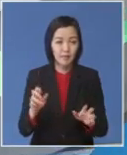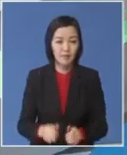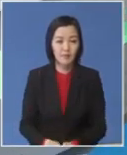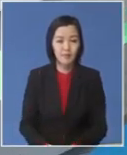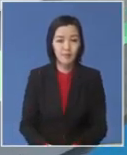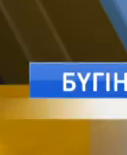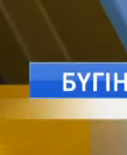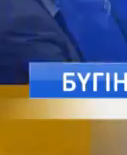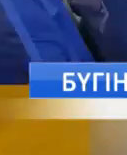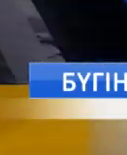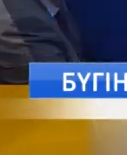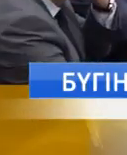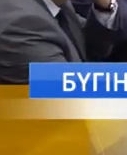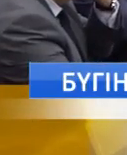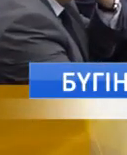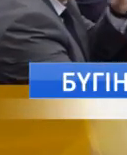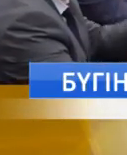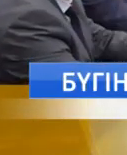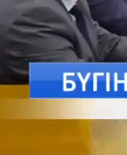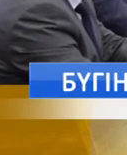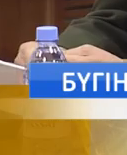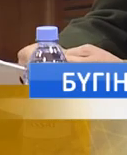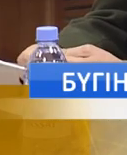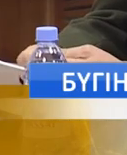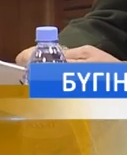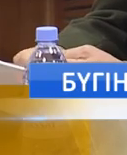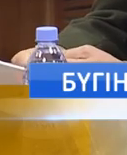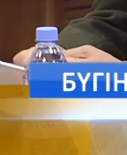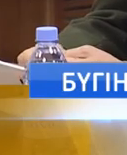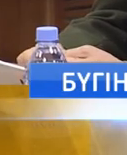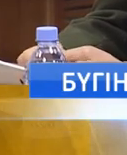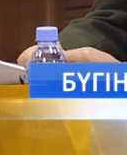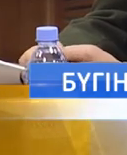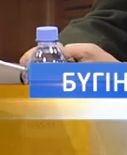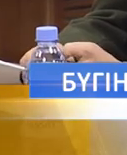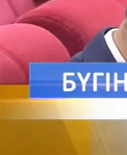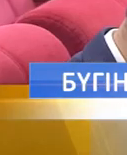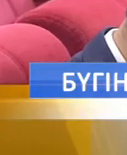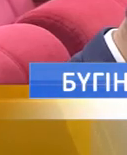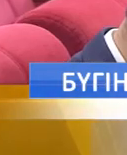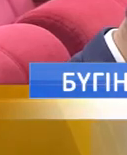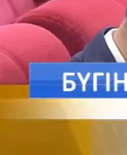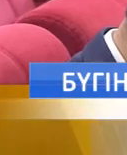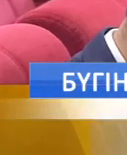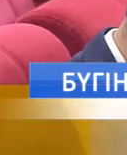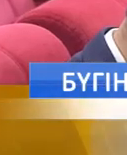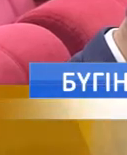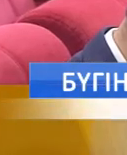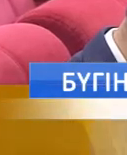аңдатпа. Апат айтып келмейді. Бүгін облыстық әкімдікте су тасқынының алдын алу және жою жұмыстары